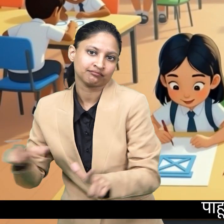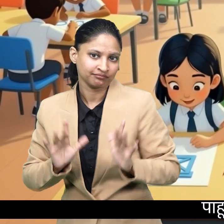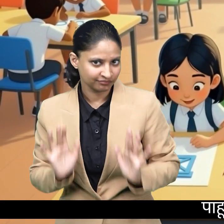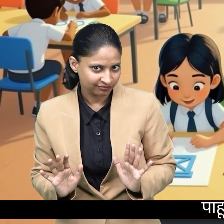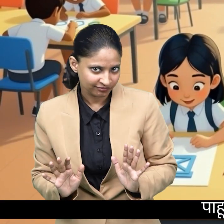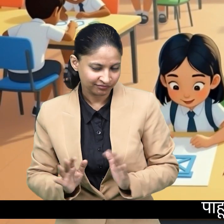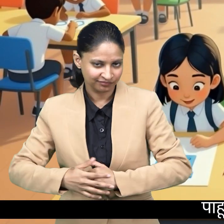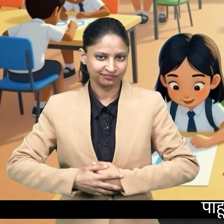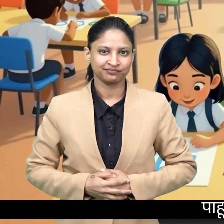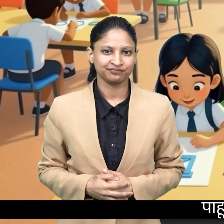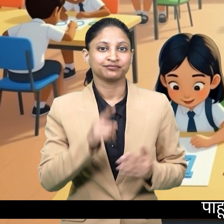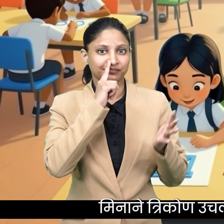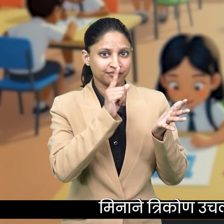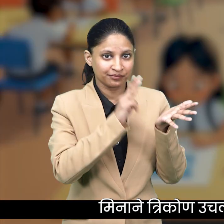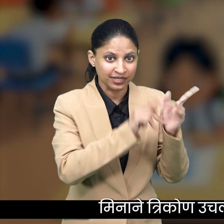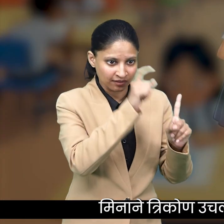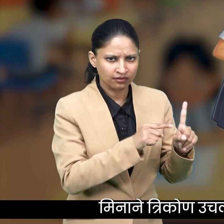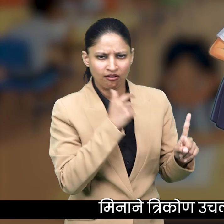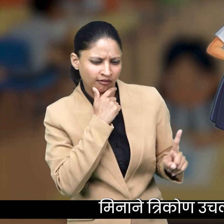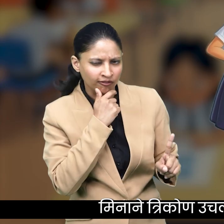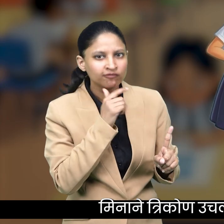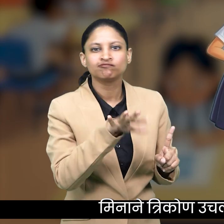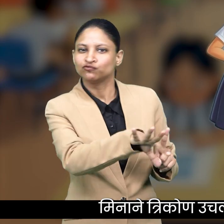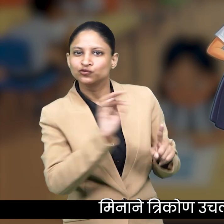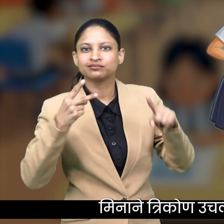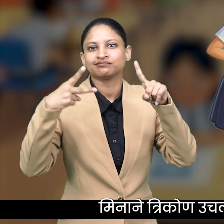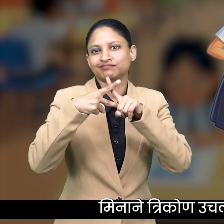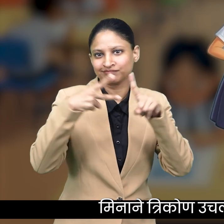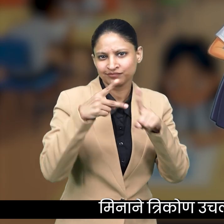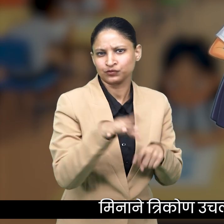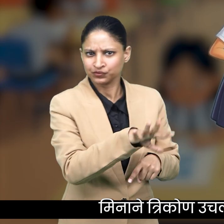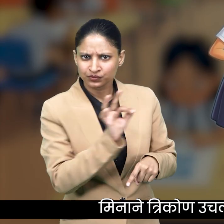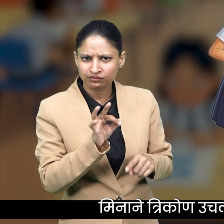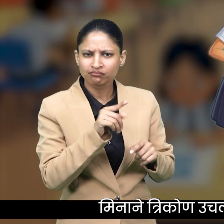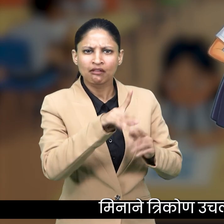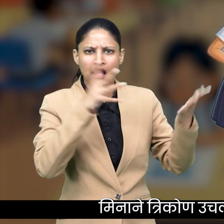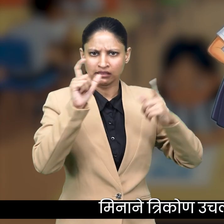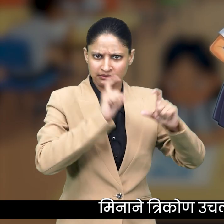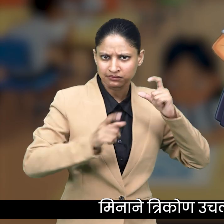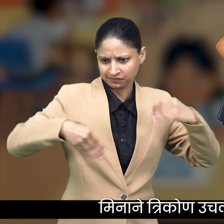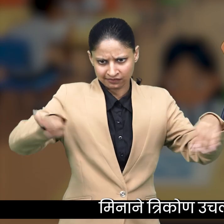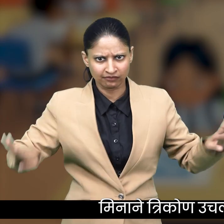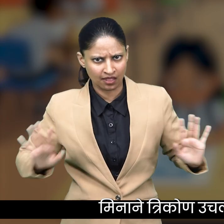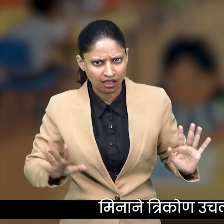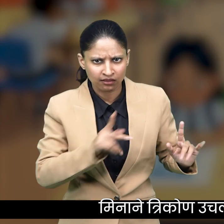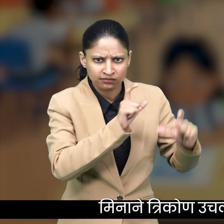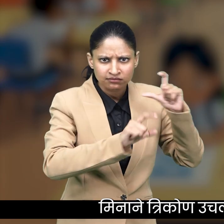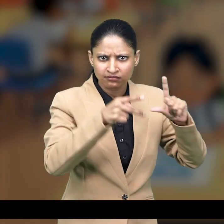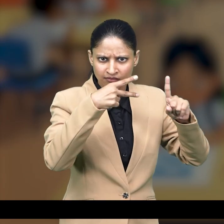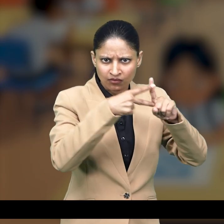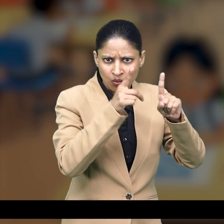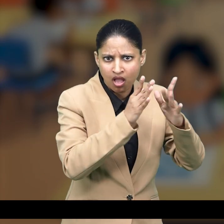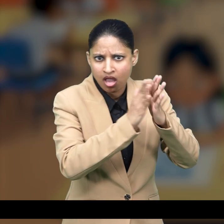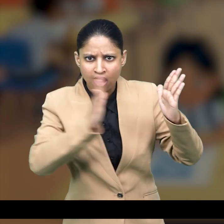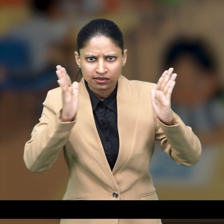पाहूया कोणते टाईल करता येते. मीनाने त्रिकोण उचलले आणि काळजीपूर्वक एकमेकांच्या शेजारी